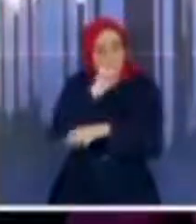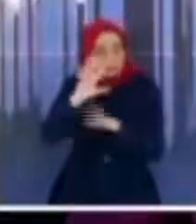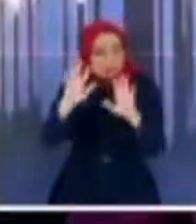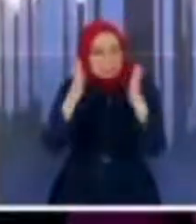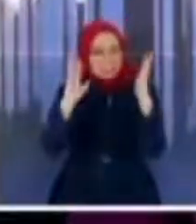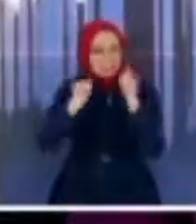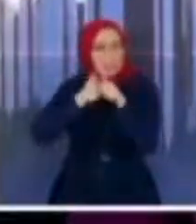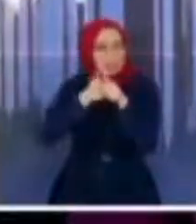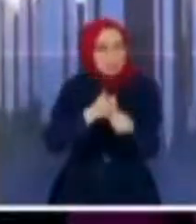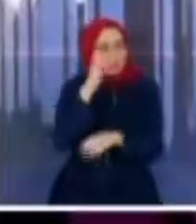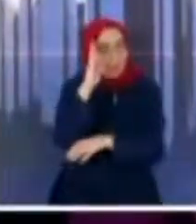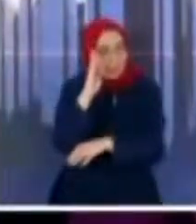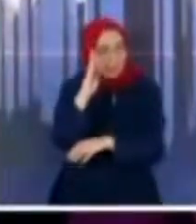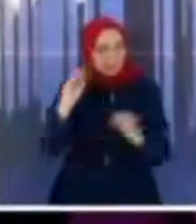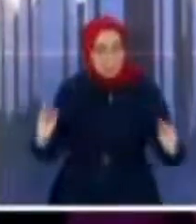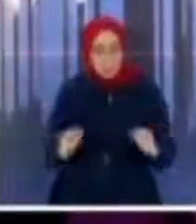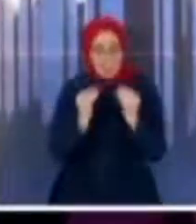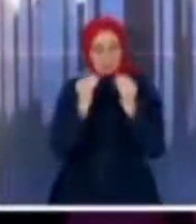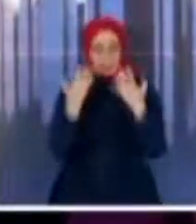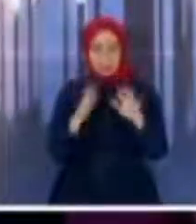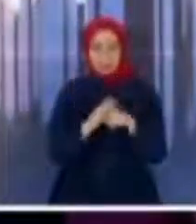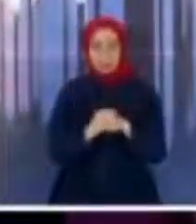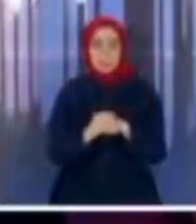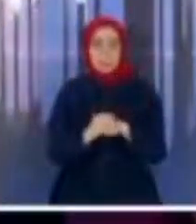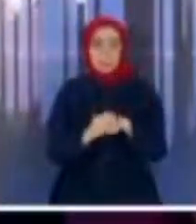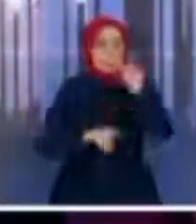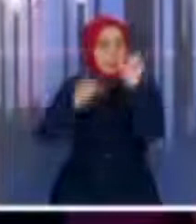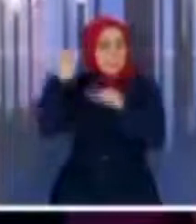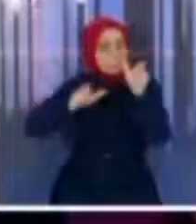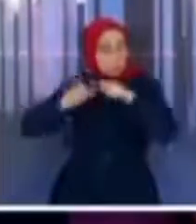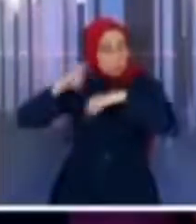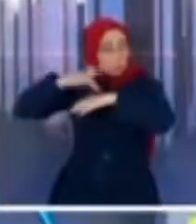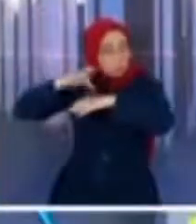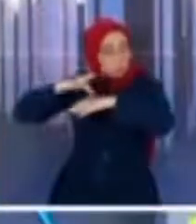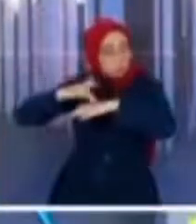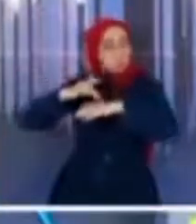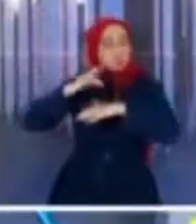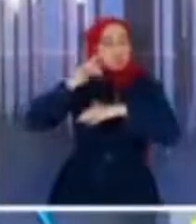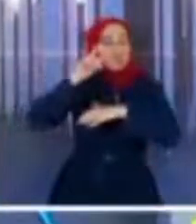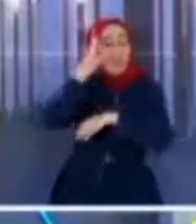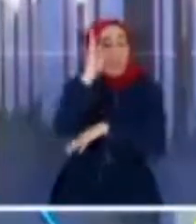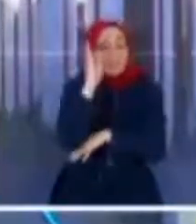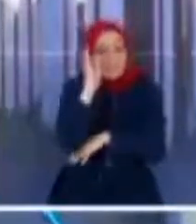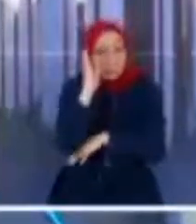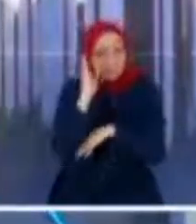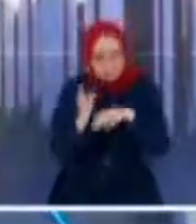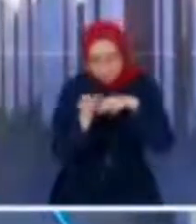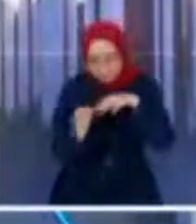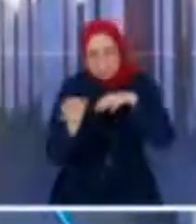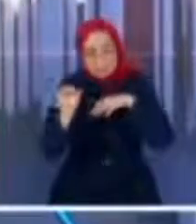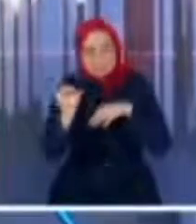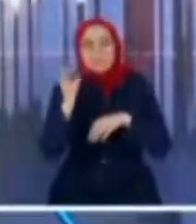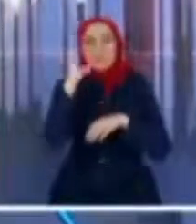دونك بدأت كانت البداية باللقاء بالفاعلين المحليين في منطقة تستور، والحق الحلقة الأولى بعد بث أعطت الأكل متاحة